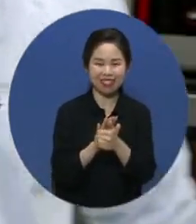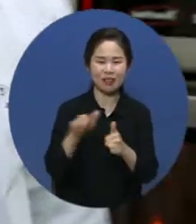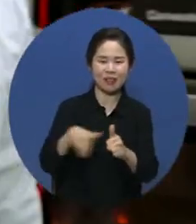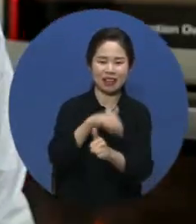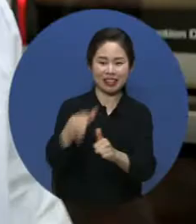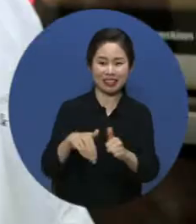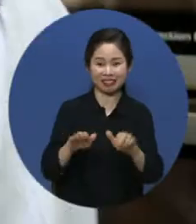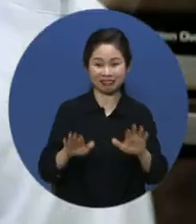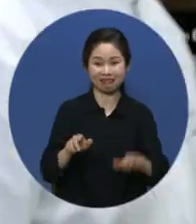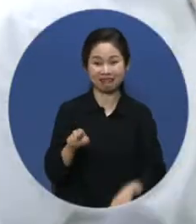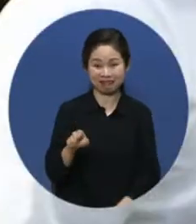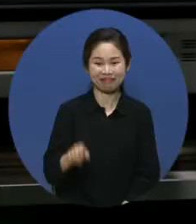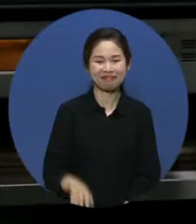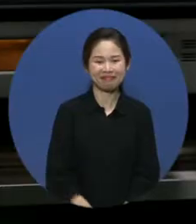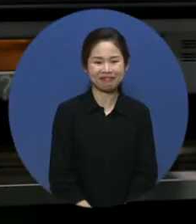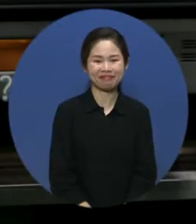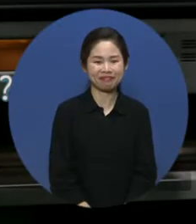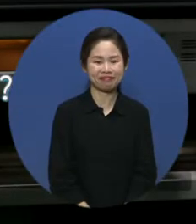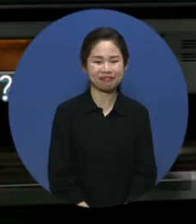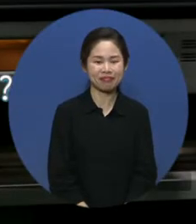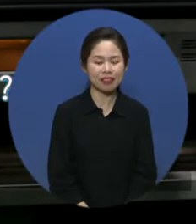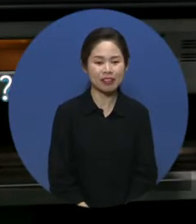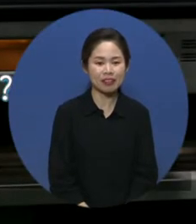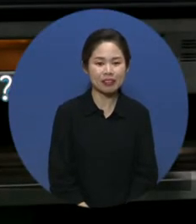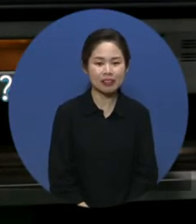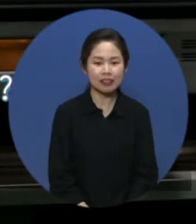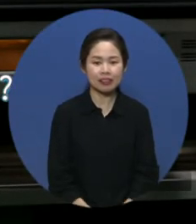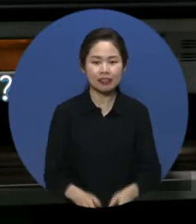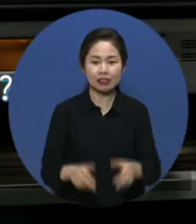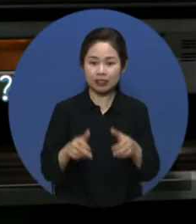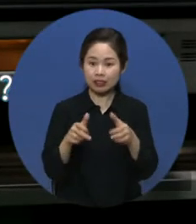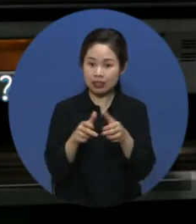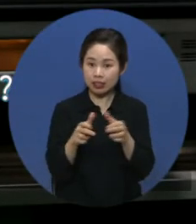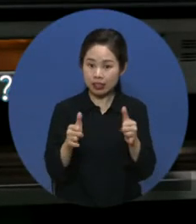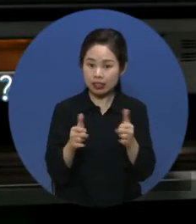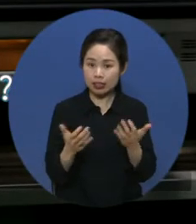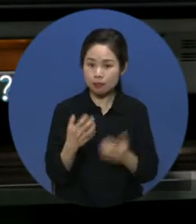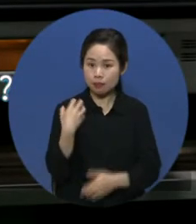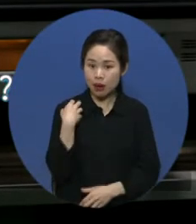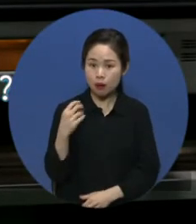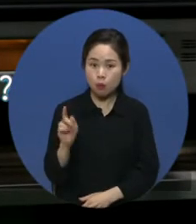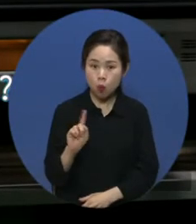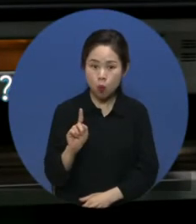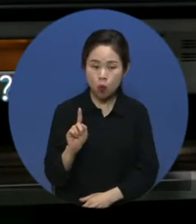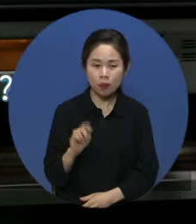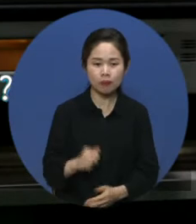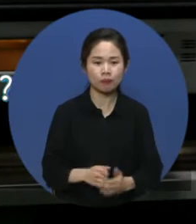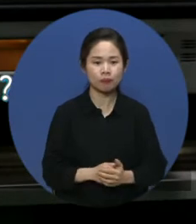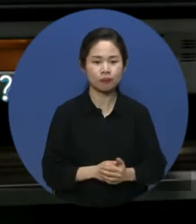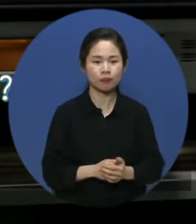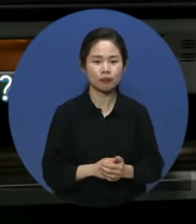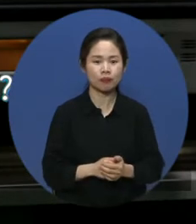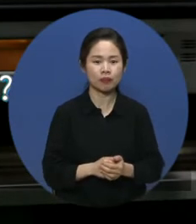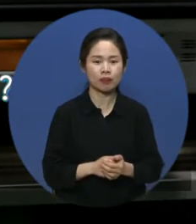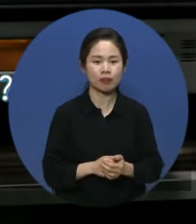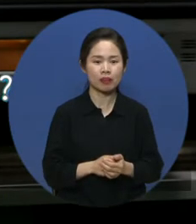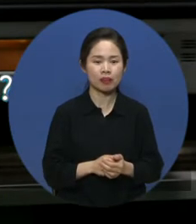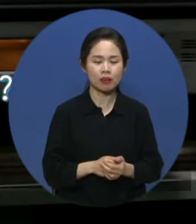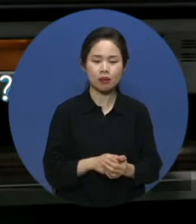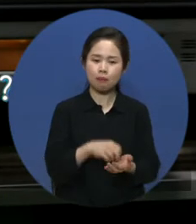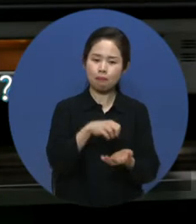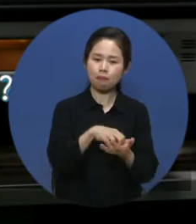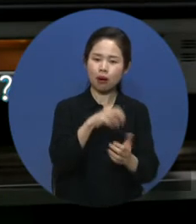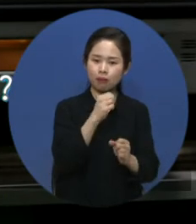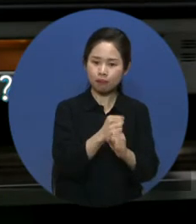그 장애인 근로자들이 맡고 있는 업무는 어떤 게 있을까요? 네, 제과제빵에서 필요로 하는